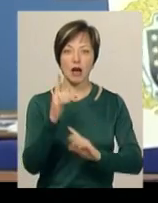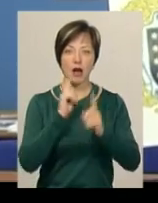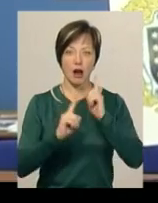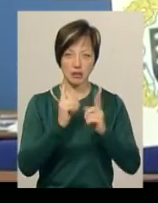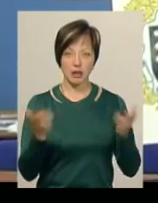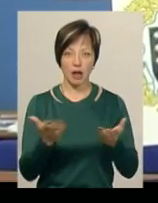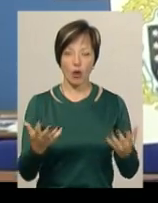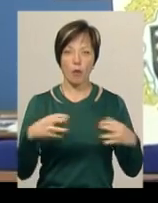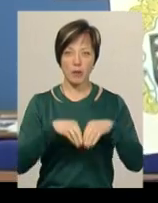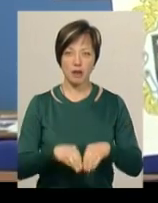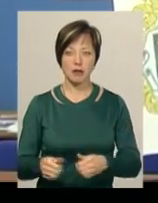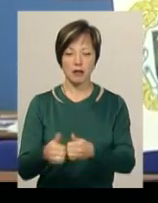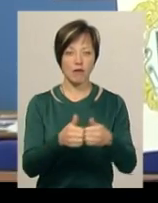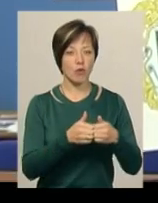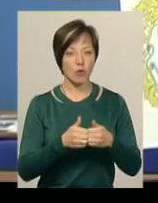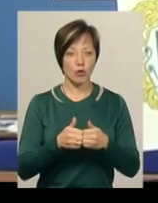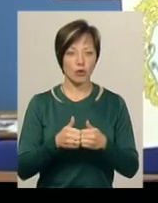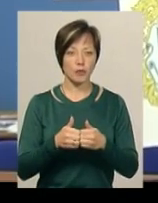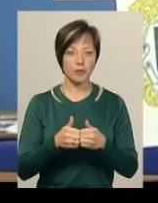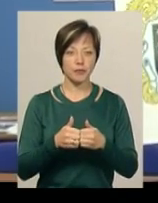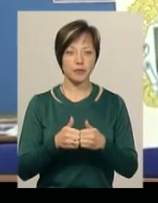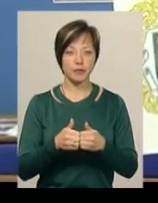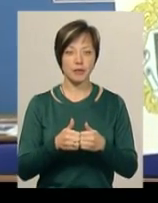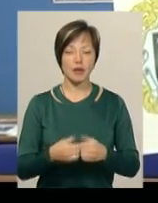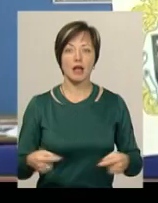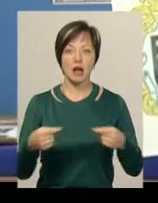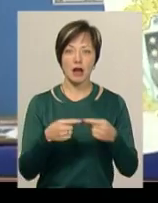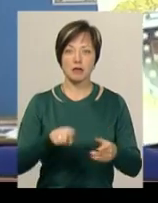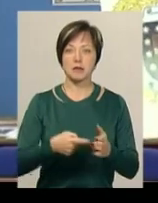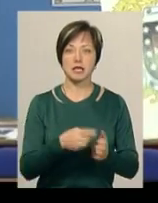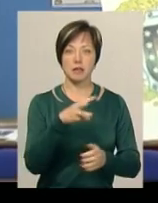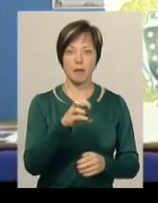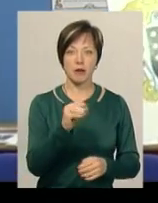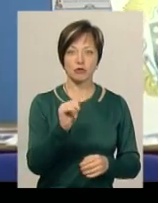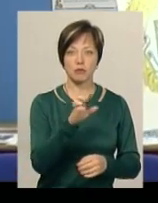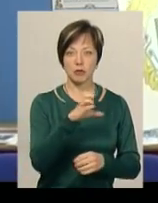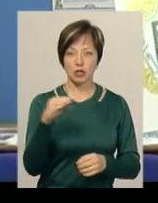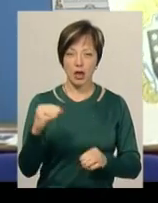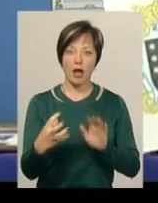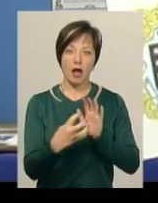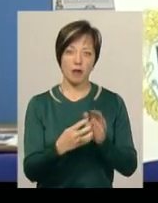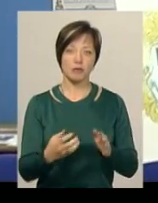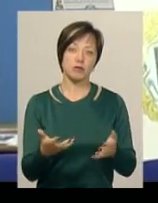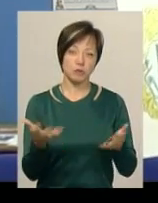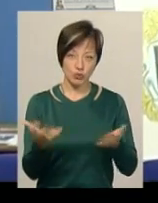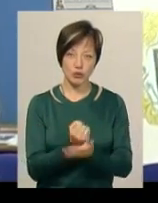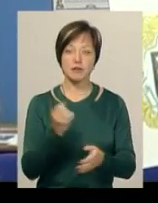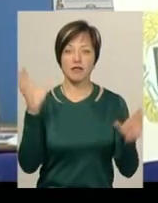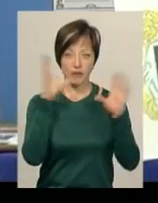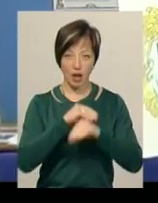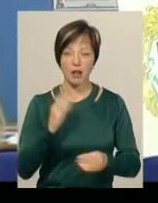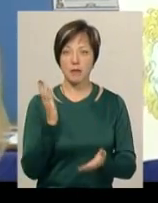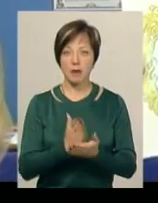які об'єднані навколо якраз Меджибужа. Герб получився досить вдалий, він має